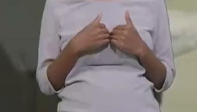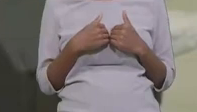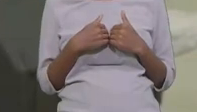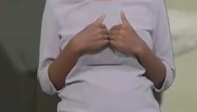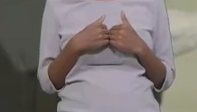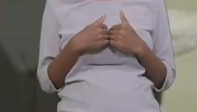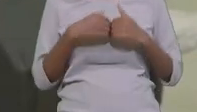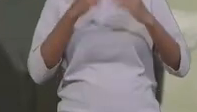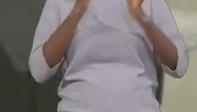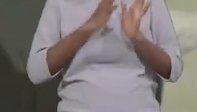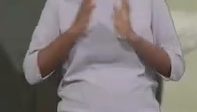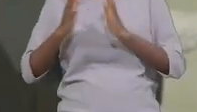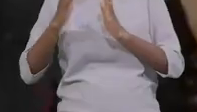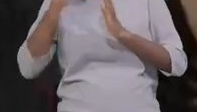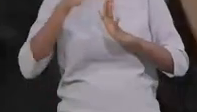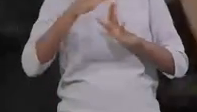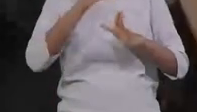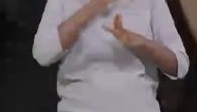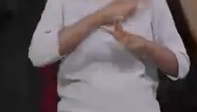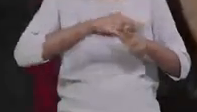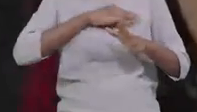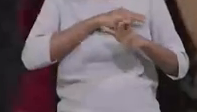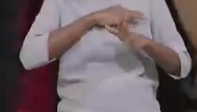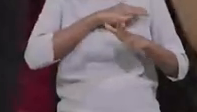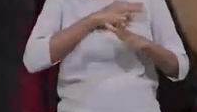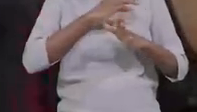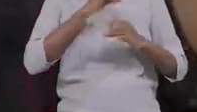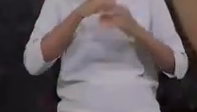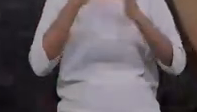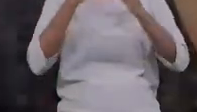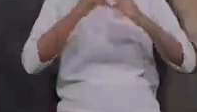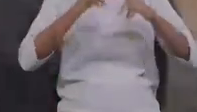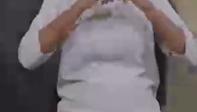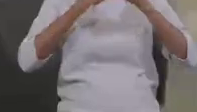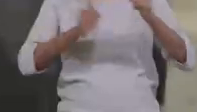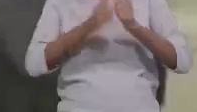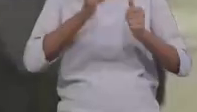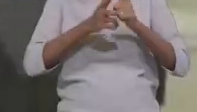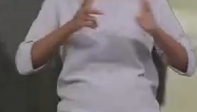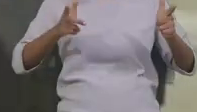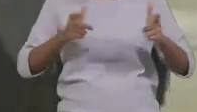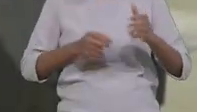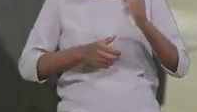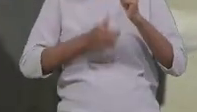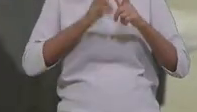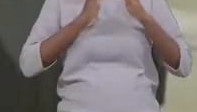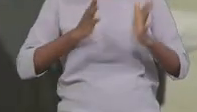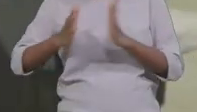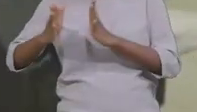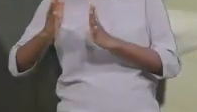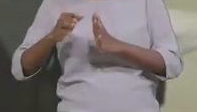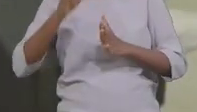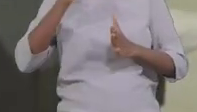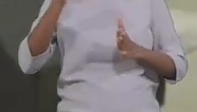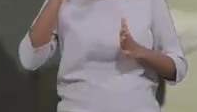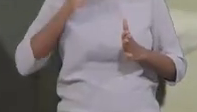Et Dieu a un plan pour ton ministère. Plus grand. Plus grand. Un plus